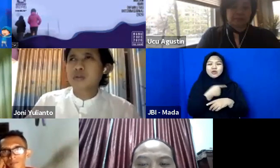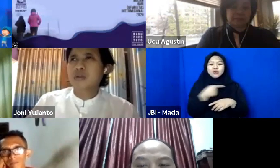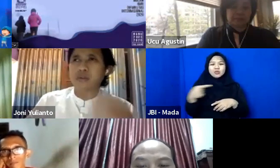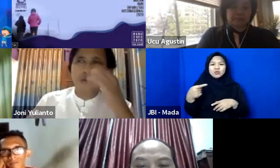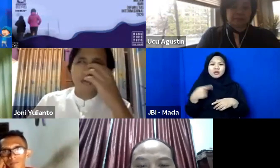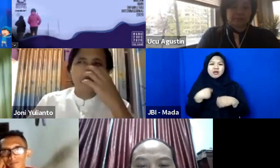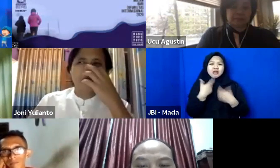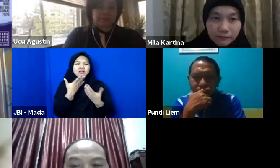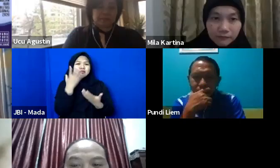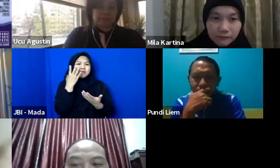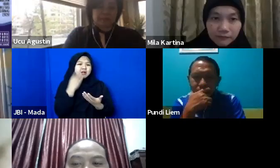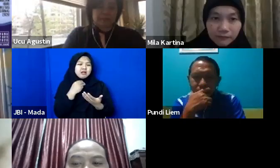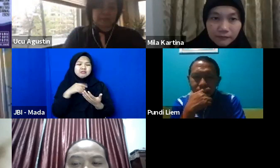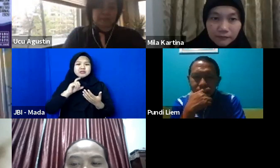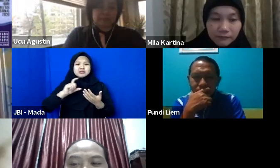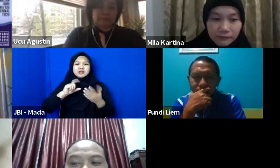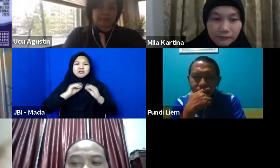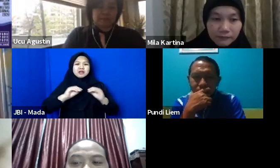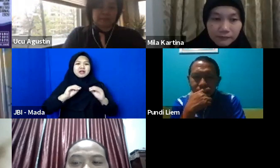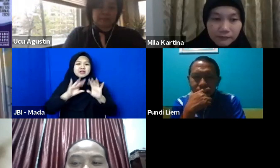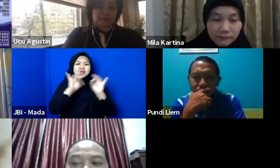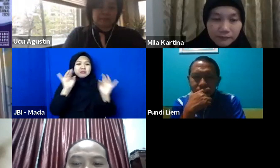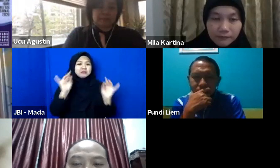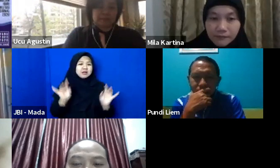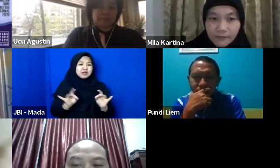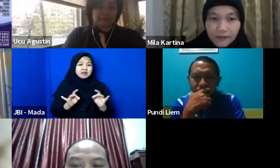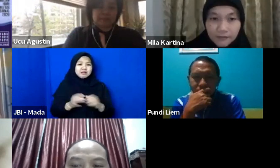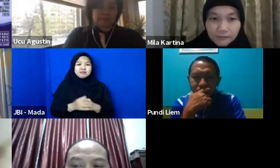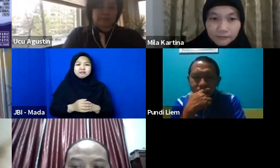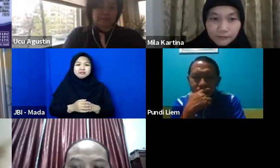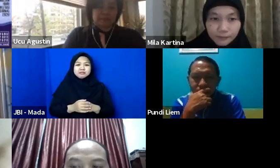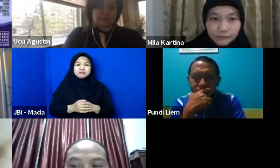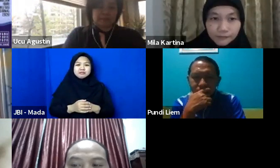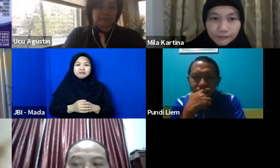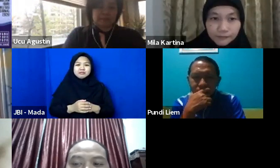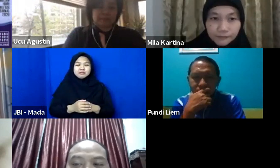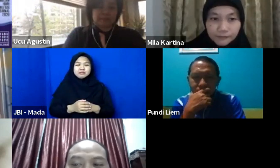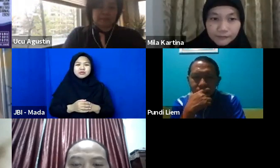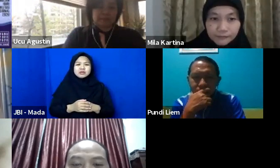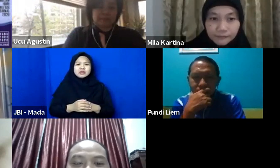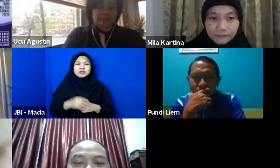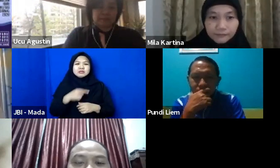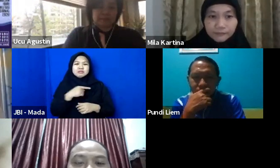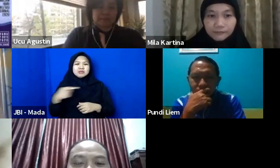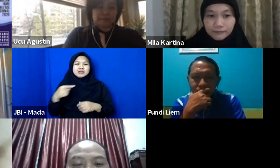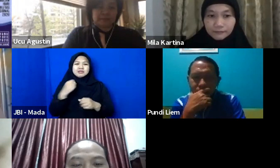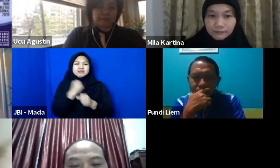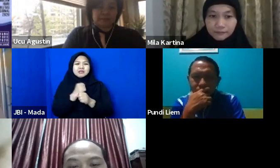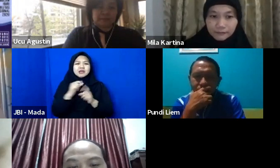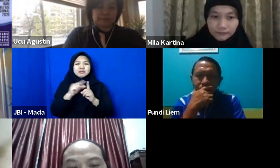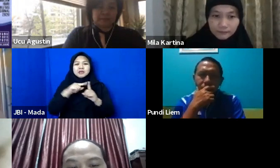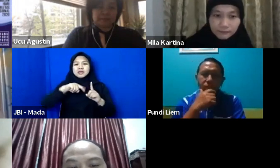mengalami pola pengajaran yang beragam juga minim minim GPK